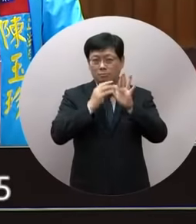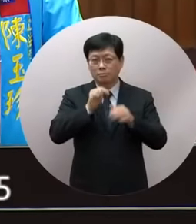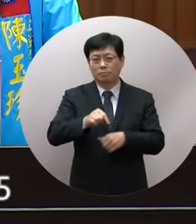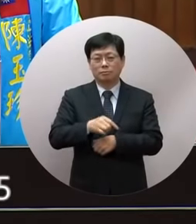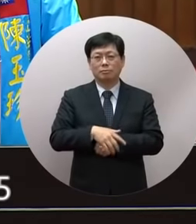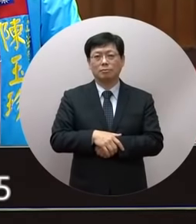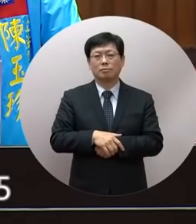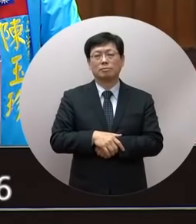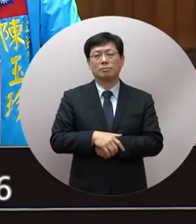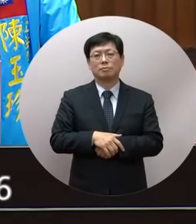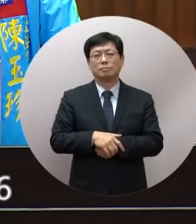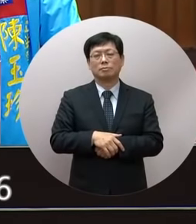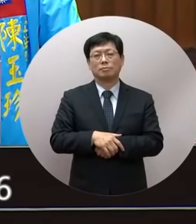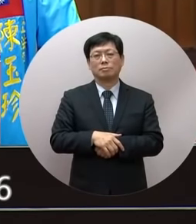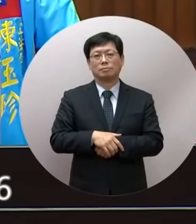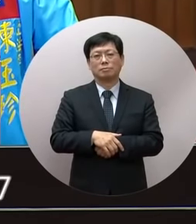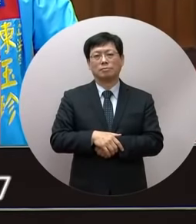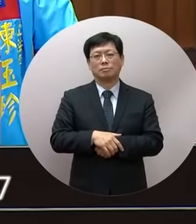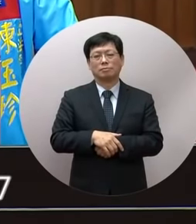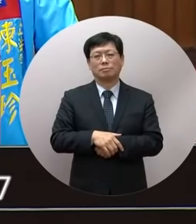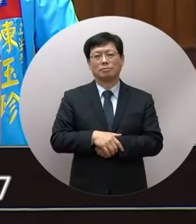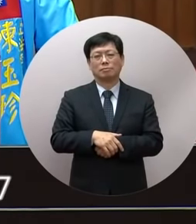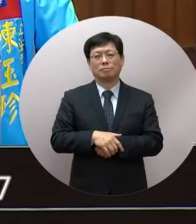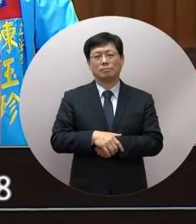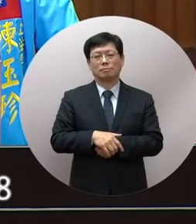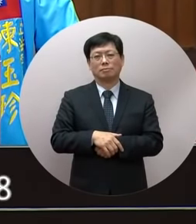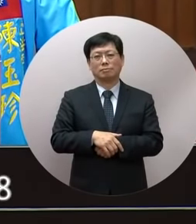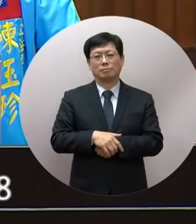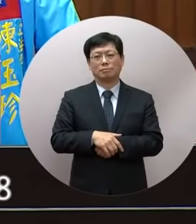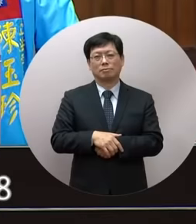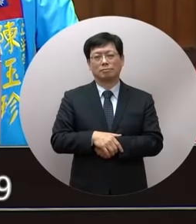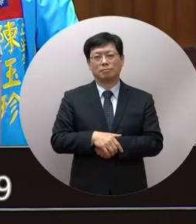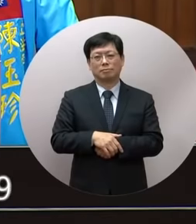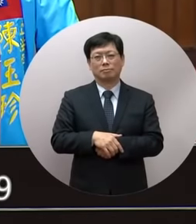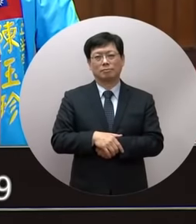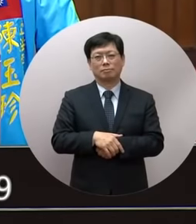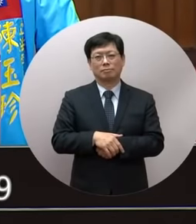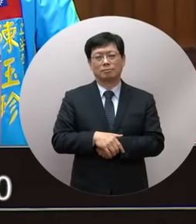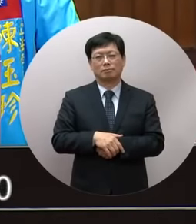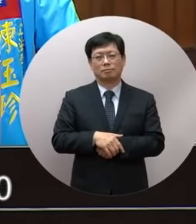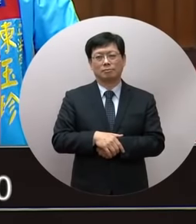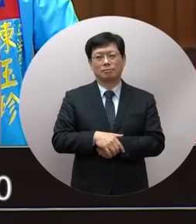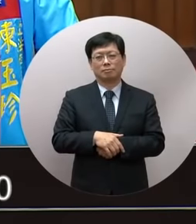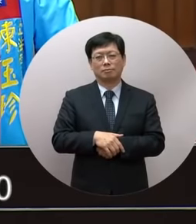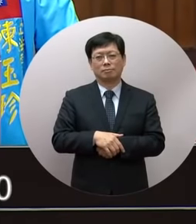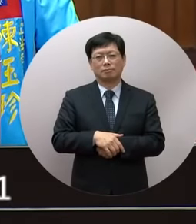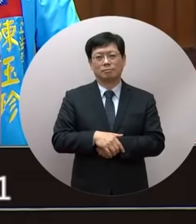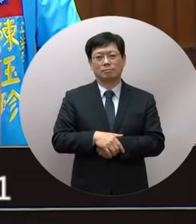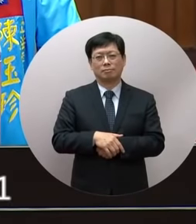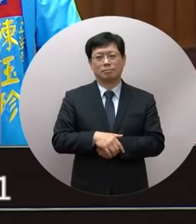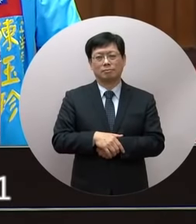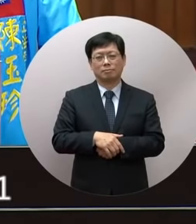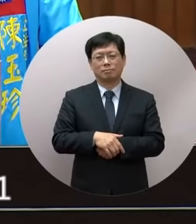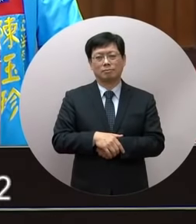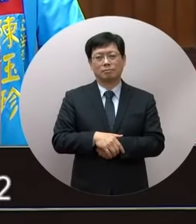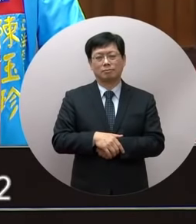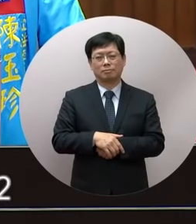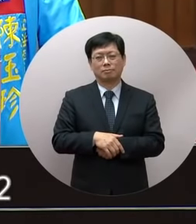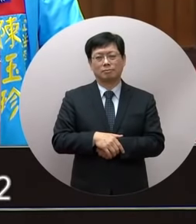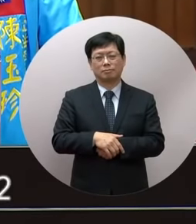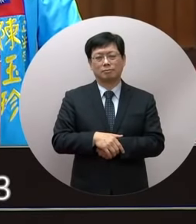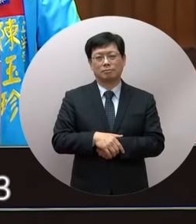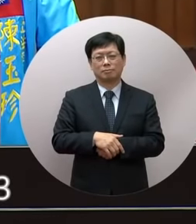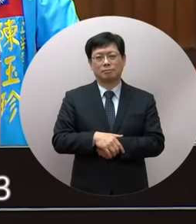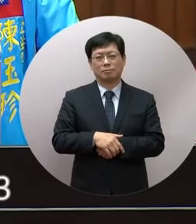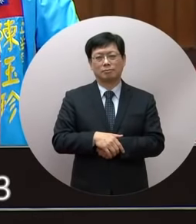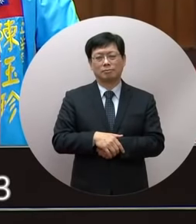个刺激消费的做法，我们未来全国适用， 对， 不会分哪里。